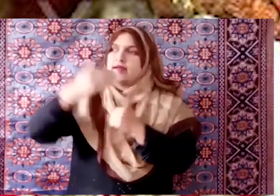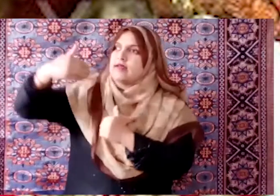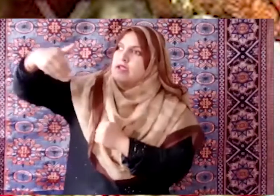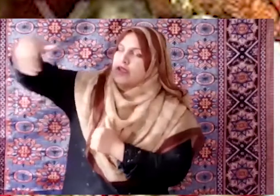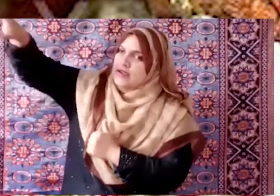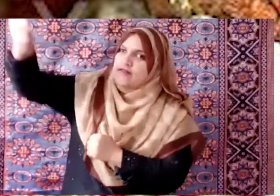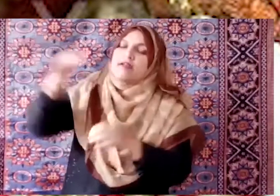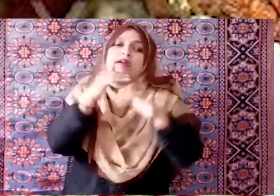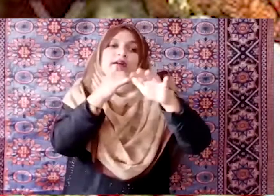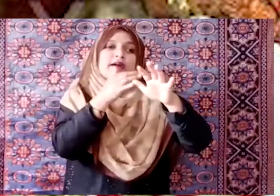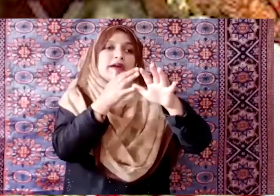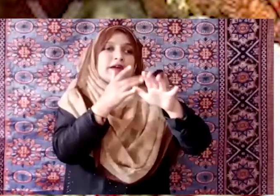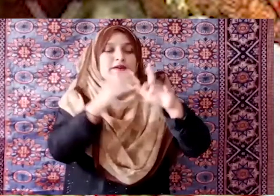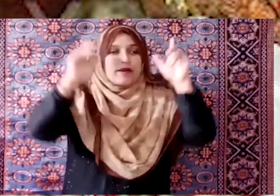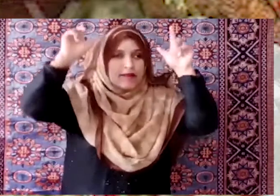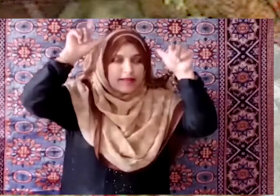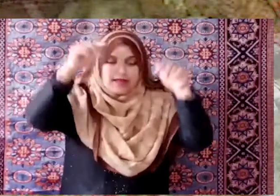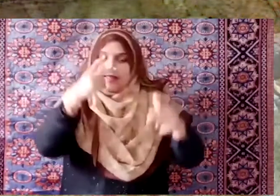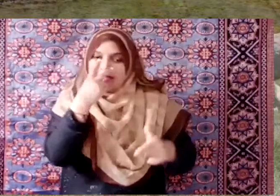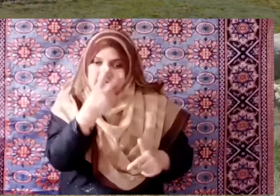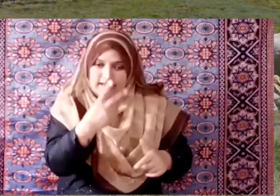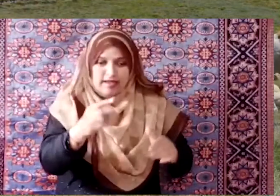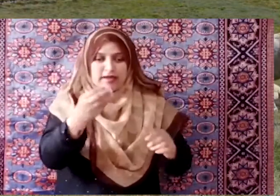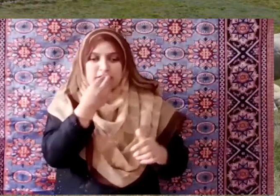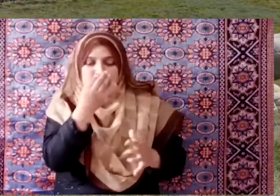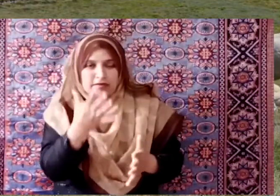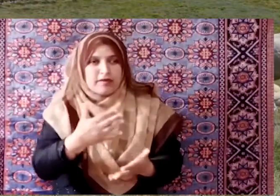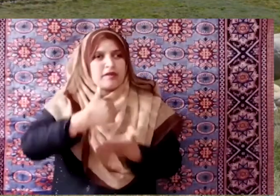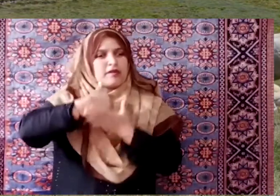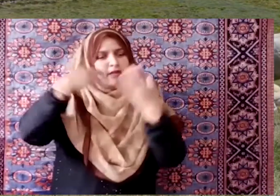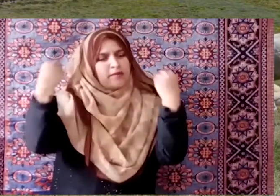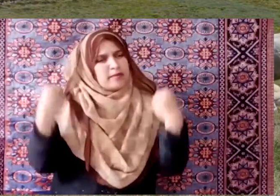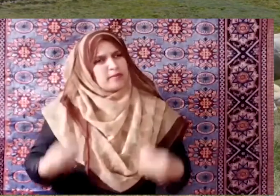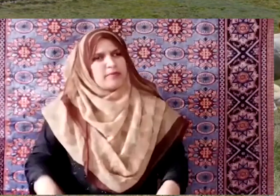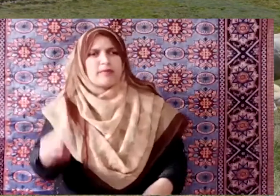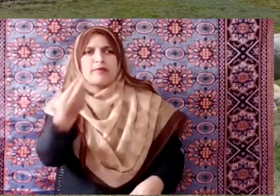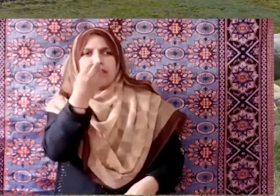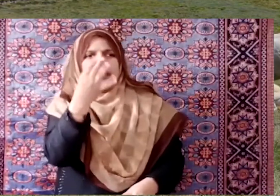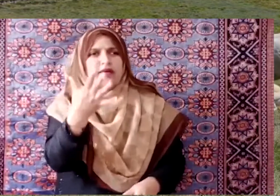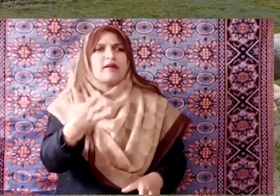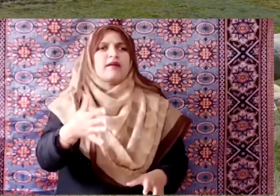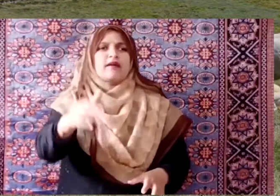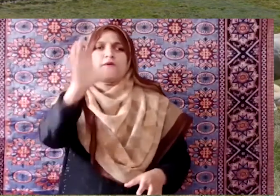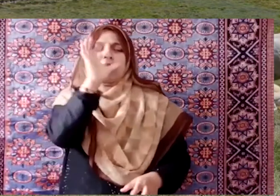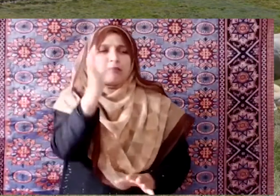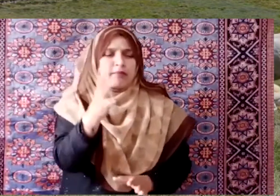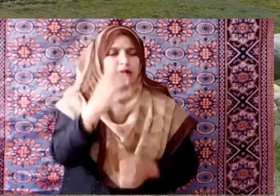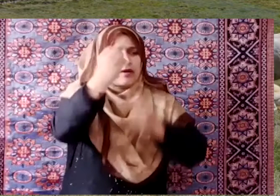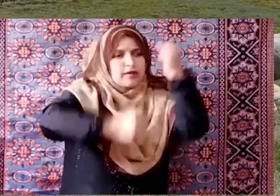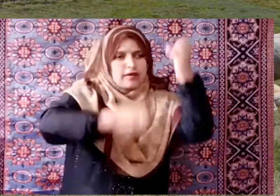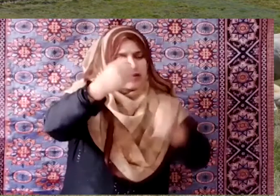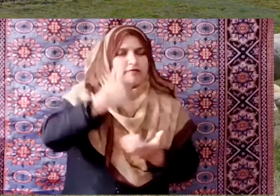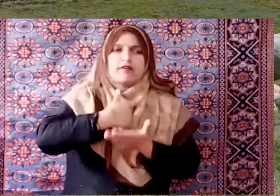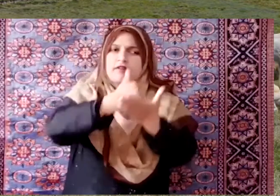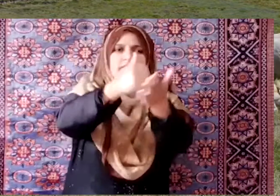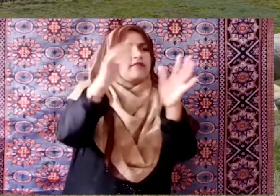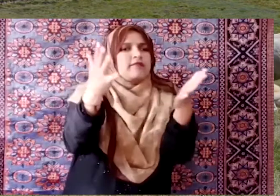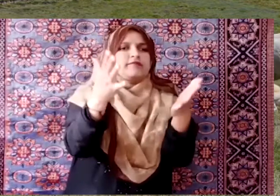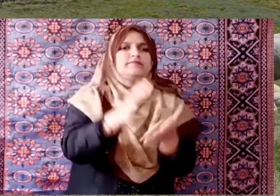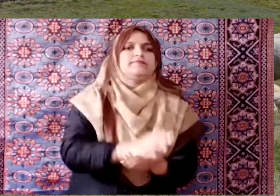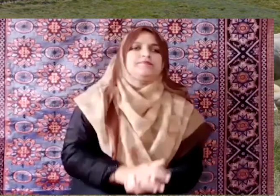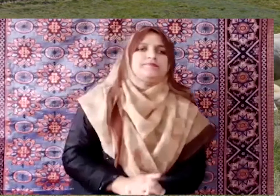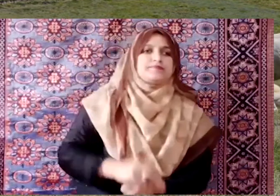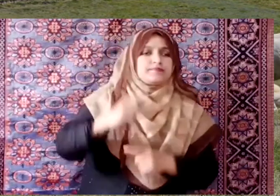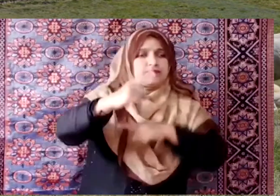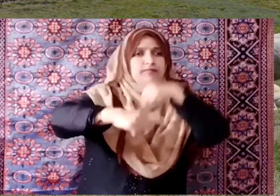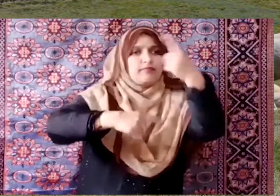ادھر چوچک کی بھینسیں جو رانجھا کی ونجلی پر مست رہتی تھیں، رانجھا کی جدائی میں اداس ہو گئیں اور کھانا پینا اور دودھ